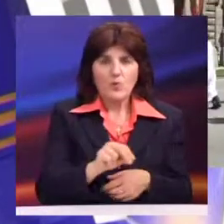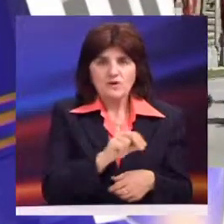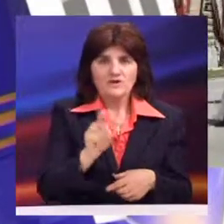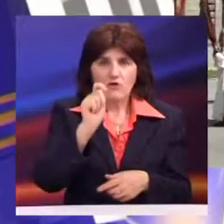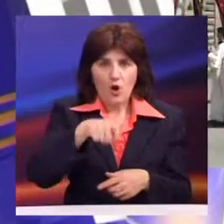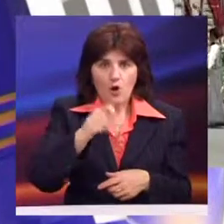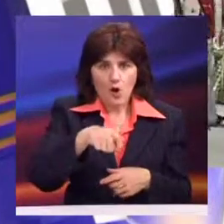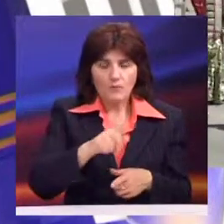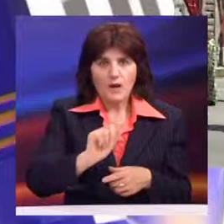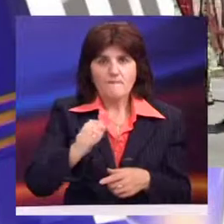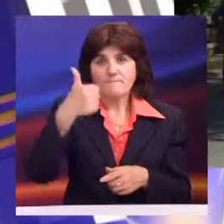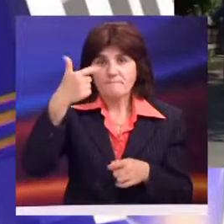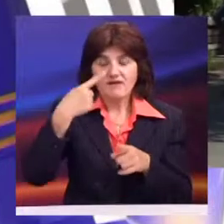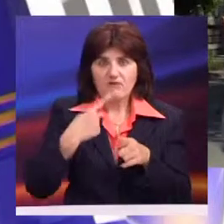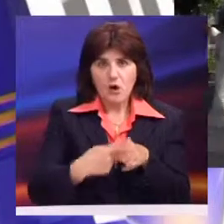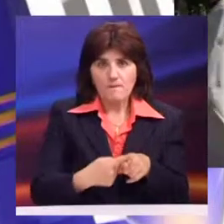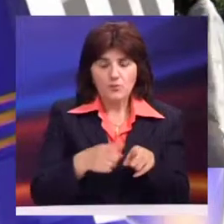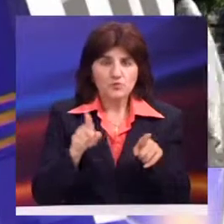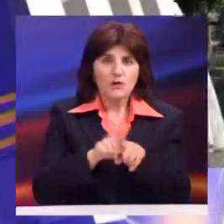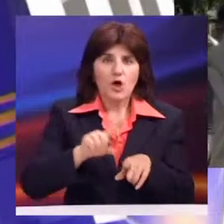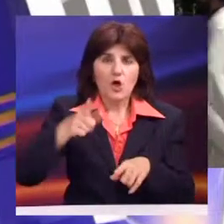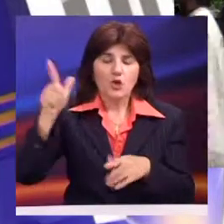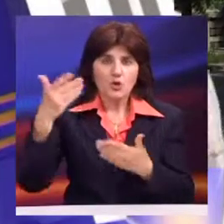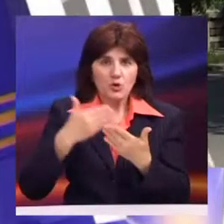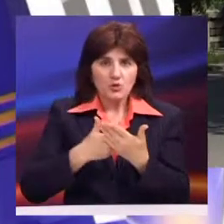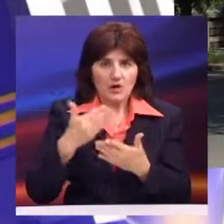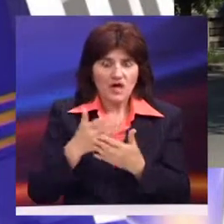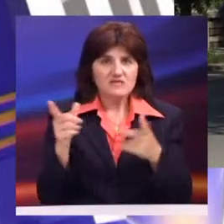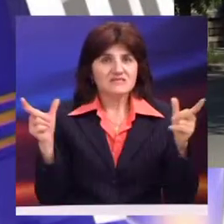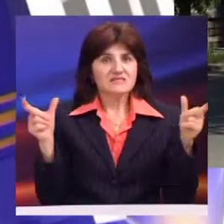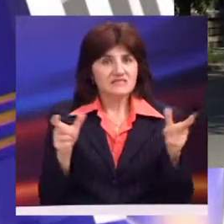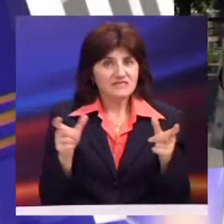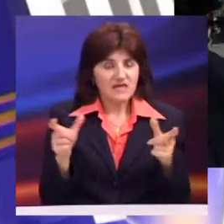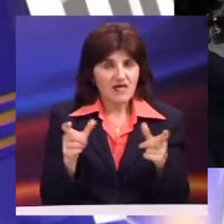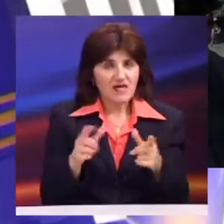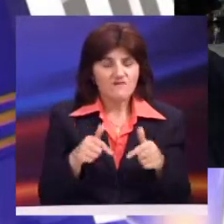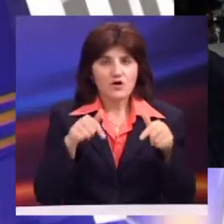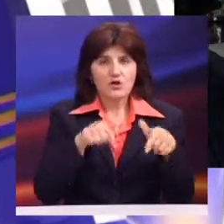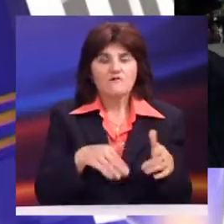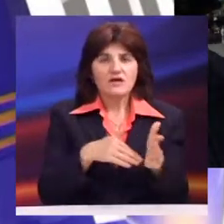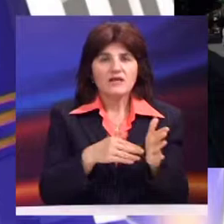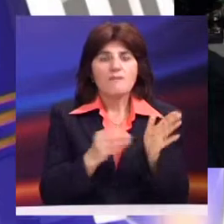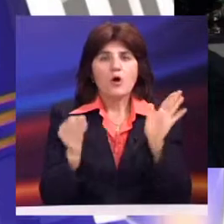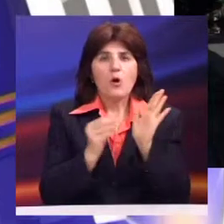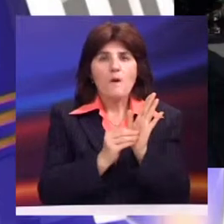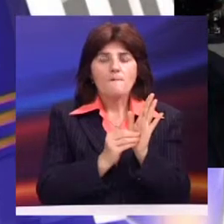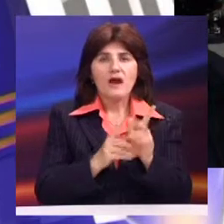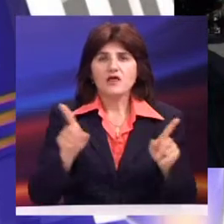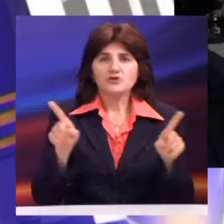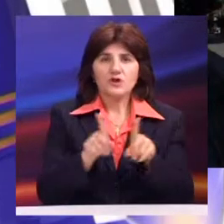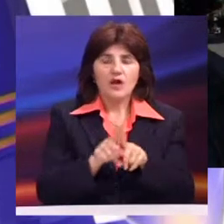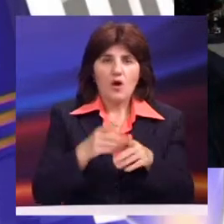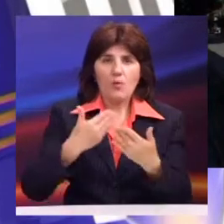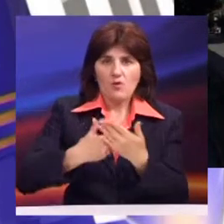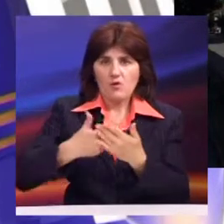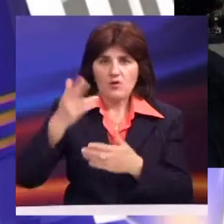novoizabranog crkvenog odbora odlučeno je da se prvi put po ugledu na druge gradove i opštine u Srbiji slava jedinog gradskog hrama obeleži kao gradska